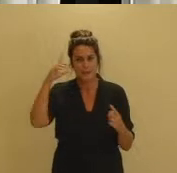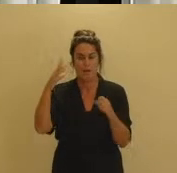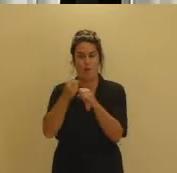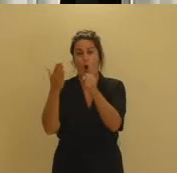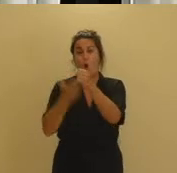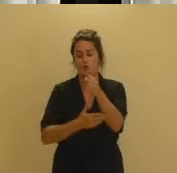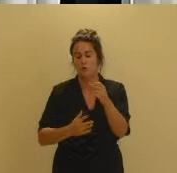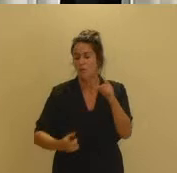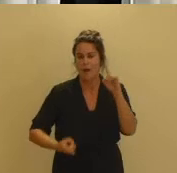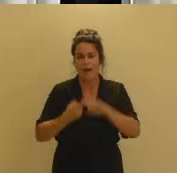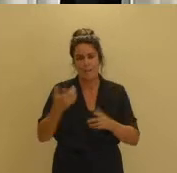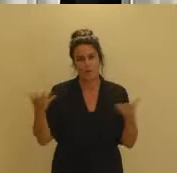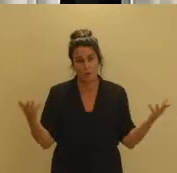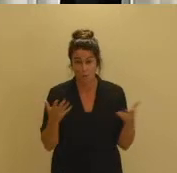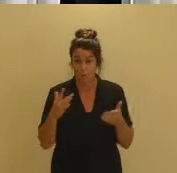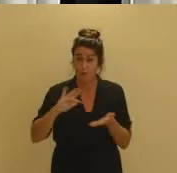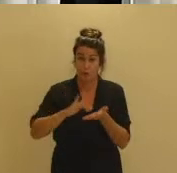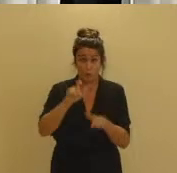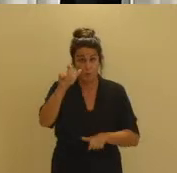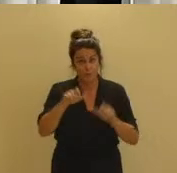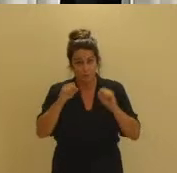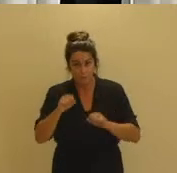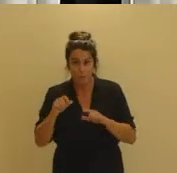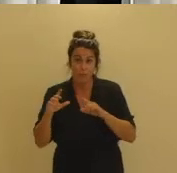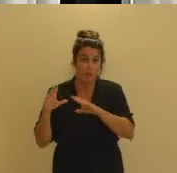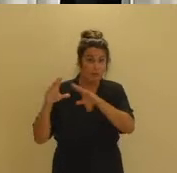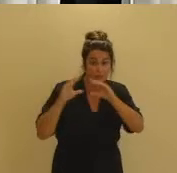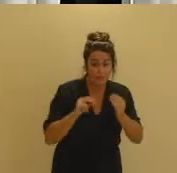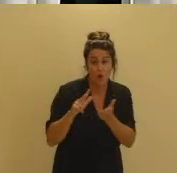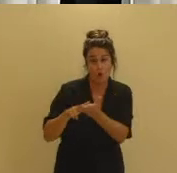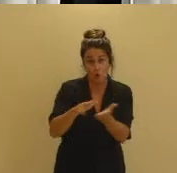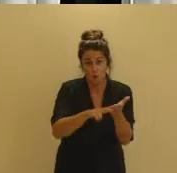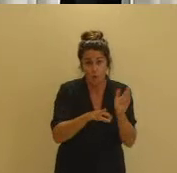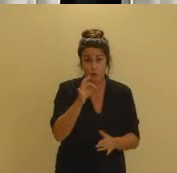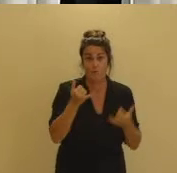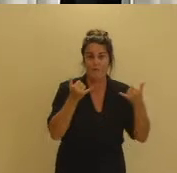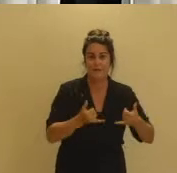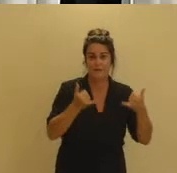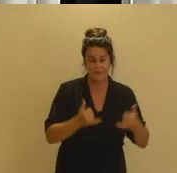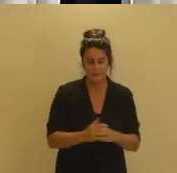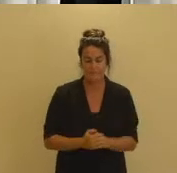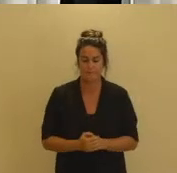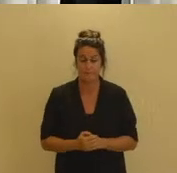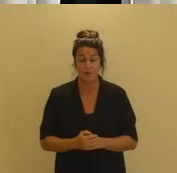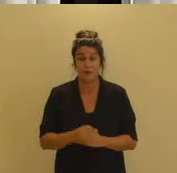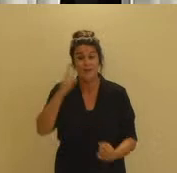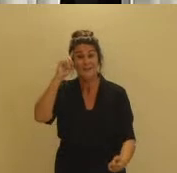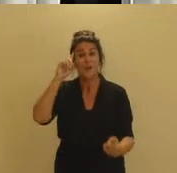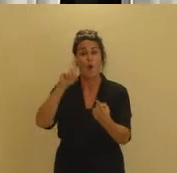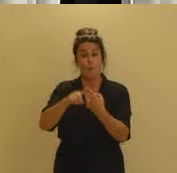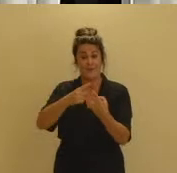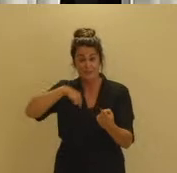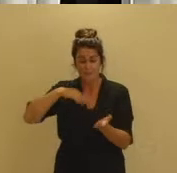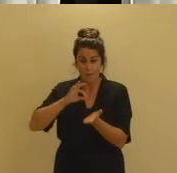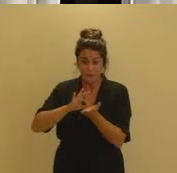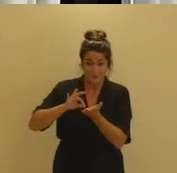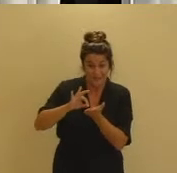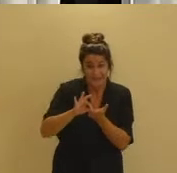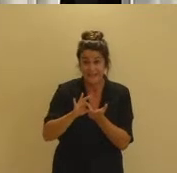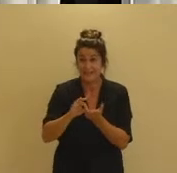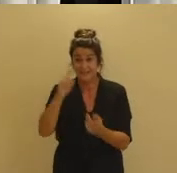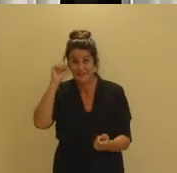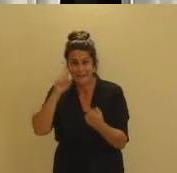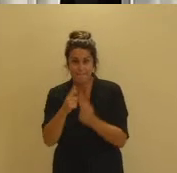cet objectif, le BRS est un des dispositifs phares. Un autre moyen d'atteindre cet objectif est d'avoir une stratégie foncière. Dans un premier